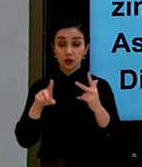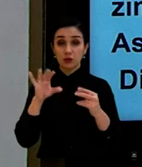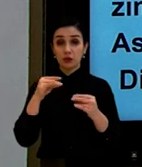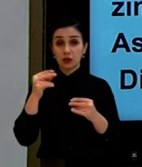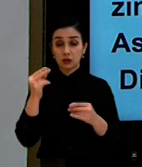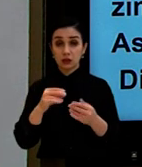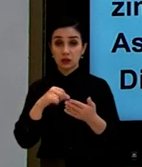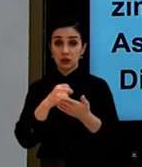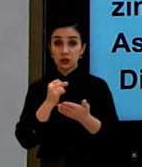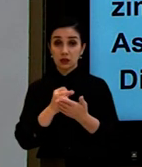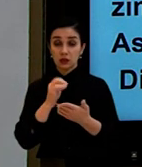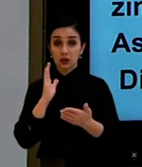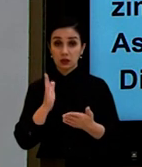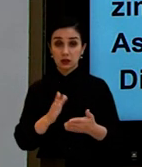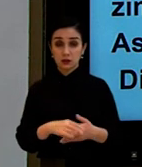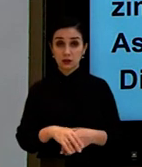bilan tasdiqlanadi.